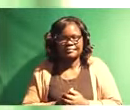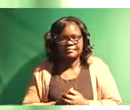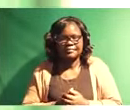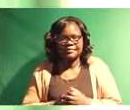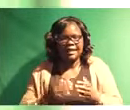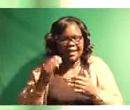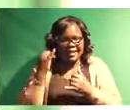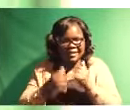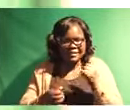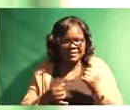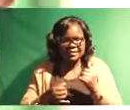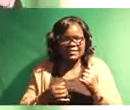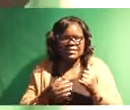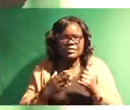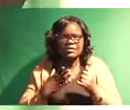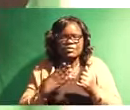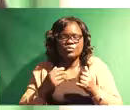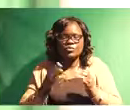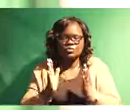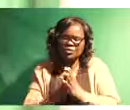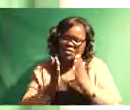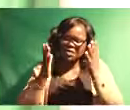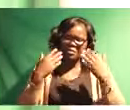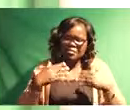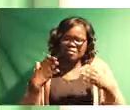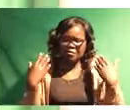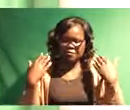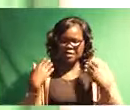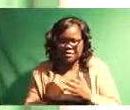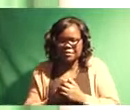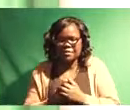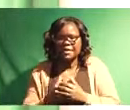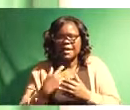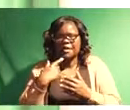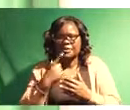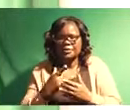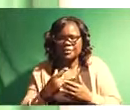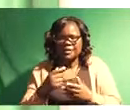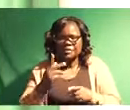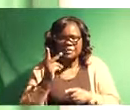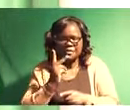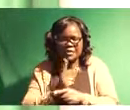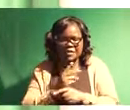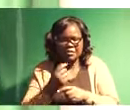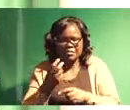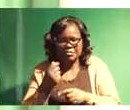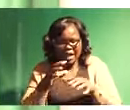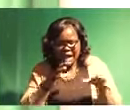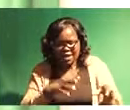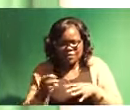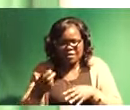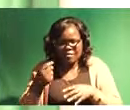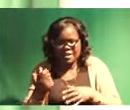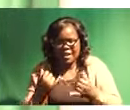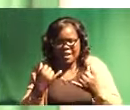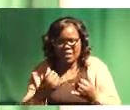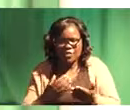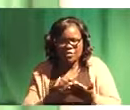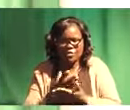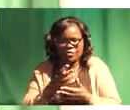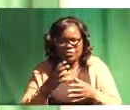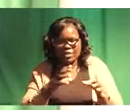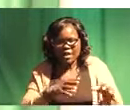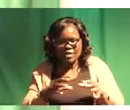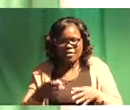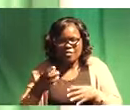Mwisho kabisa, mimi nawapongeza watu wa Meru. Niliwaambia tutaweka hustler fund. Saa hizi kupitia kwa hustler